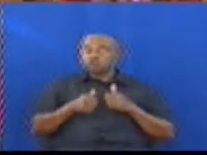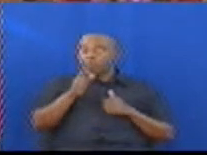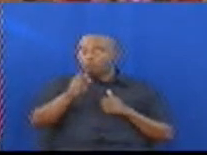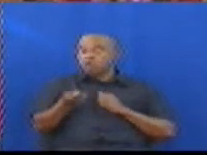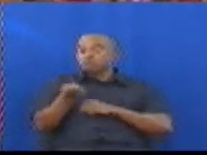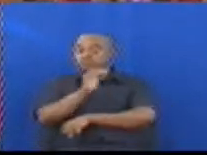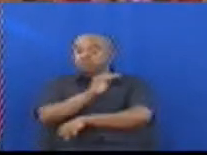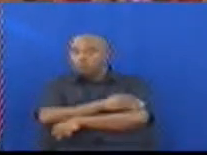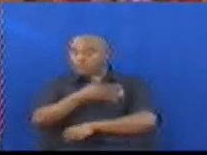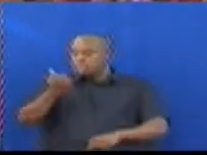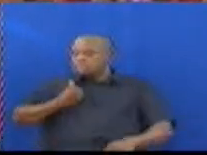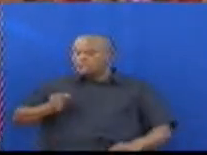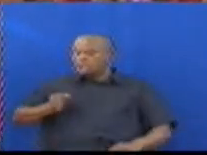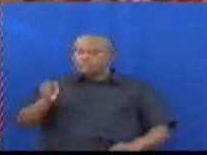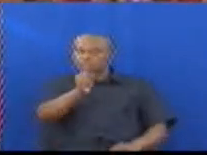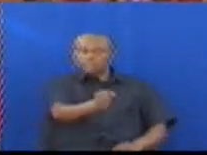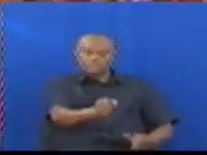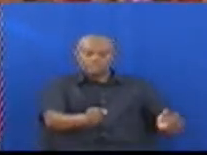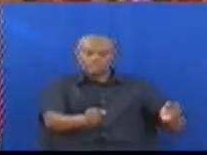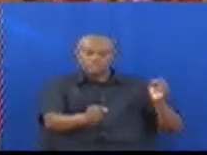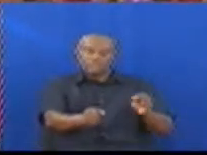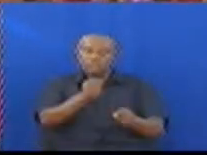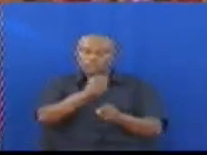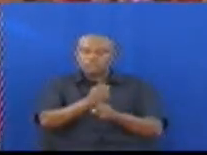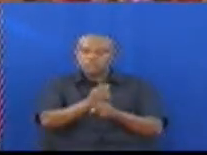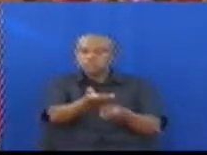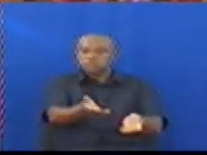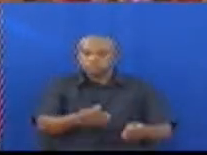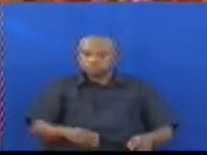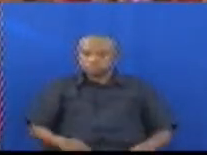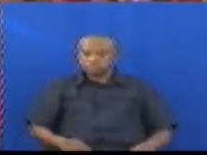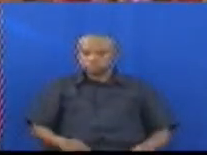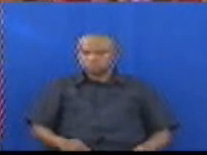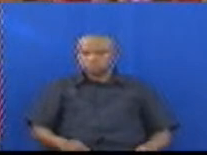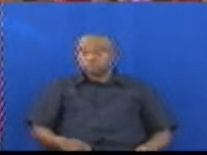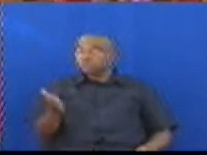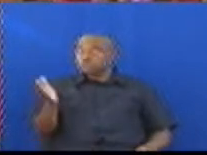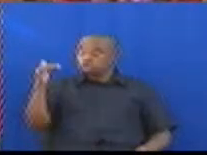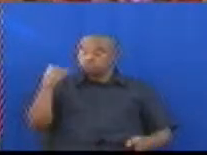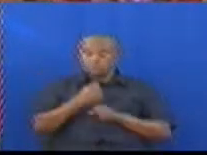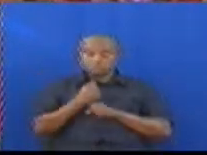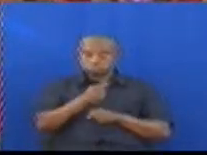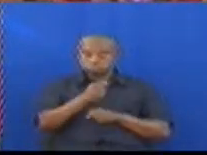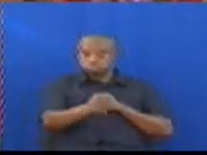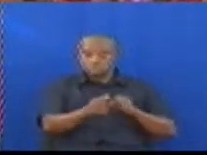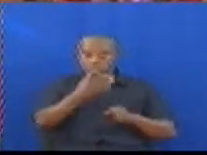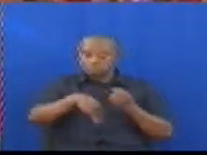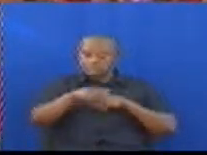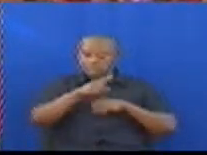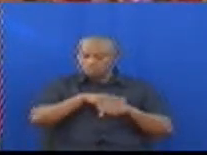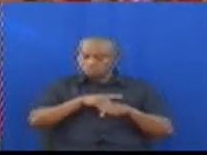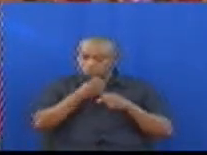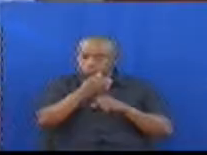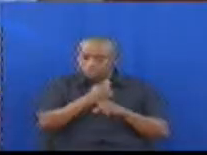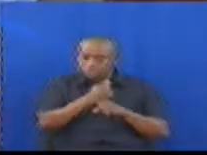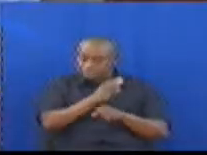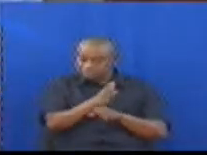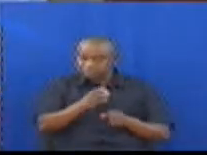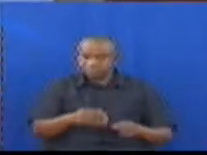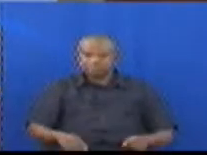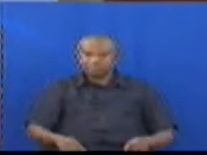shangazi wakapelekana kule, mtoto wa fulani just njoo kazini huku, baada ya muda utakuwa state advocate, baadaye utaacha kufanya kitu